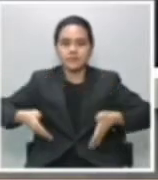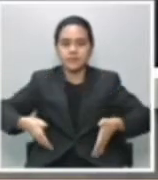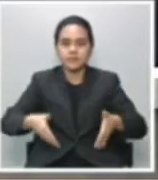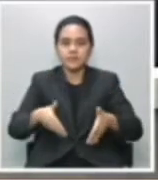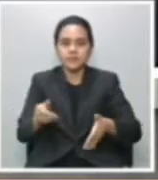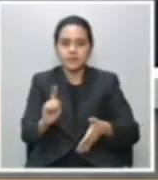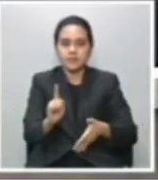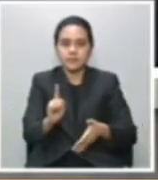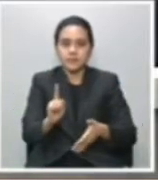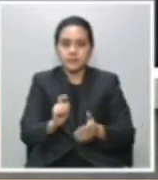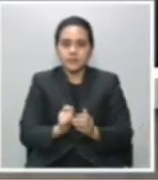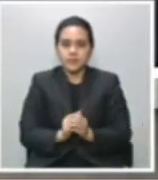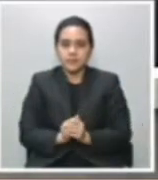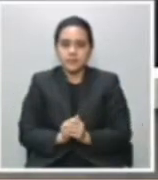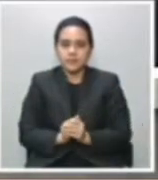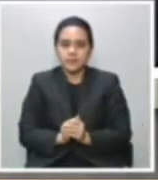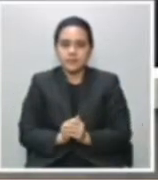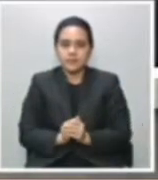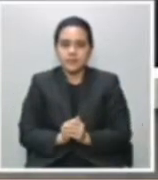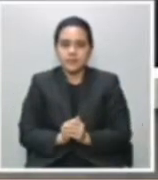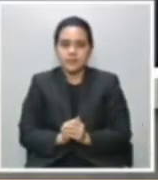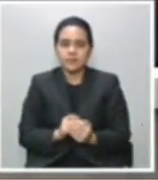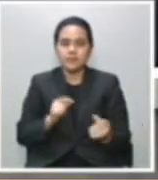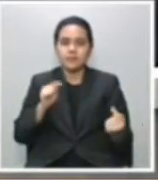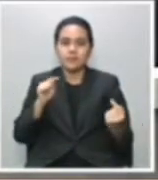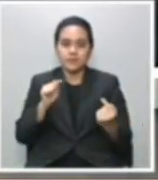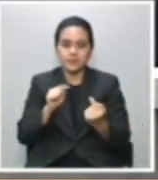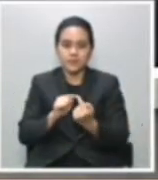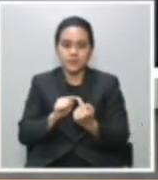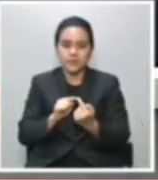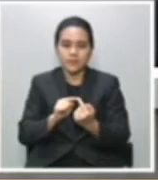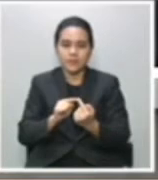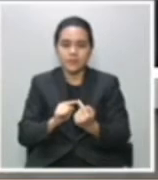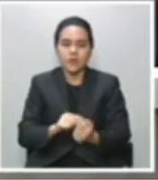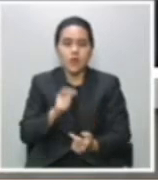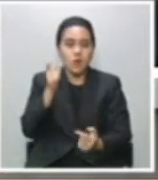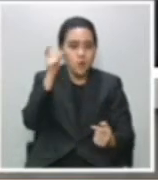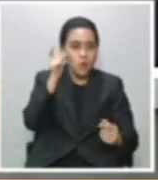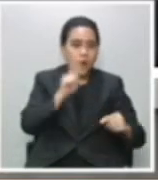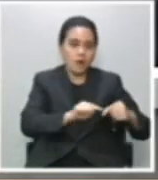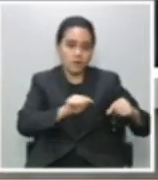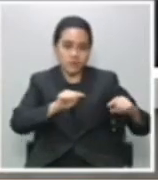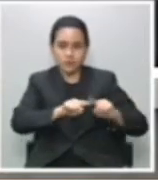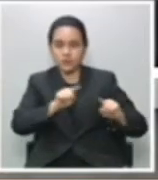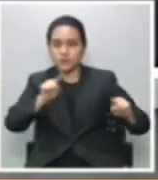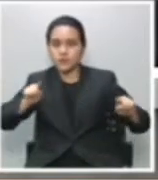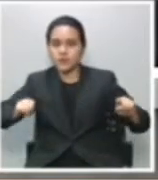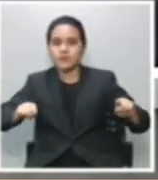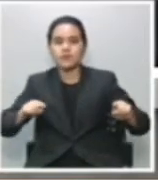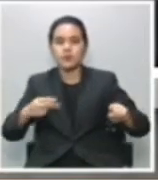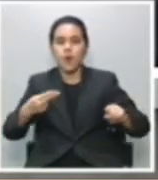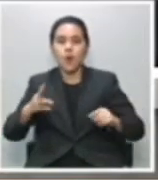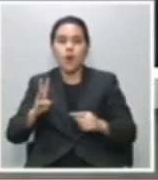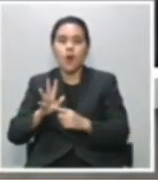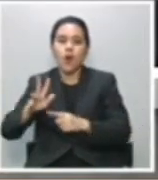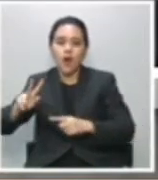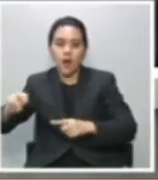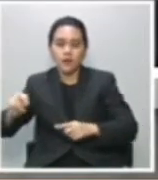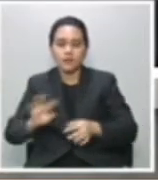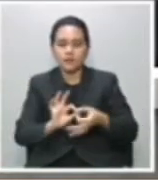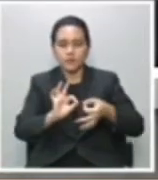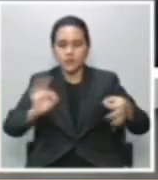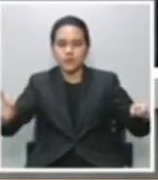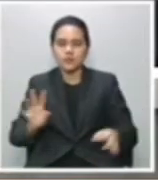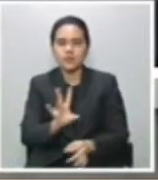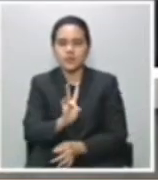างจากบ้านจันบัวไปถึงบ้านกระหวันระยะทาง7กิโลเมตรเส้น